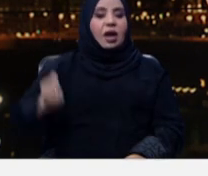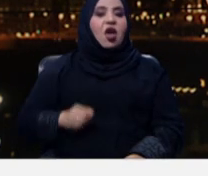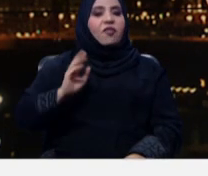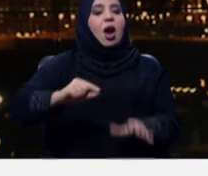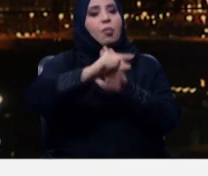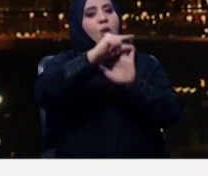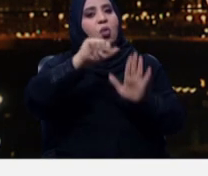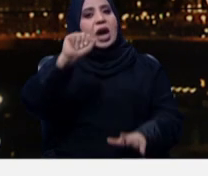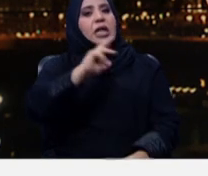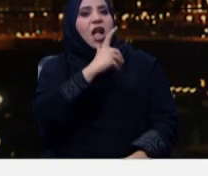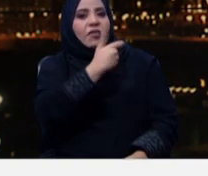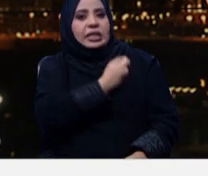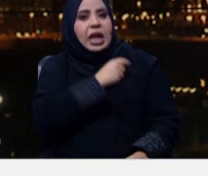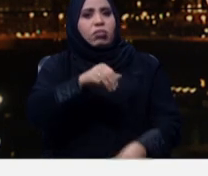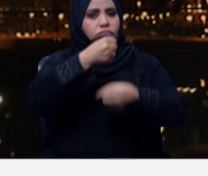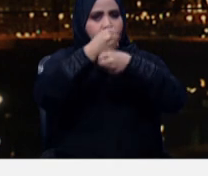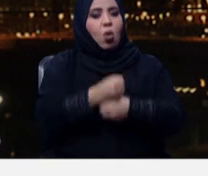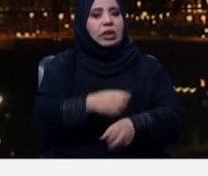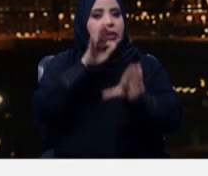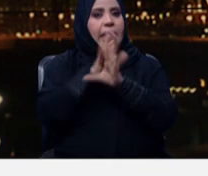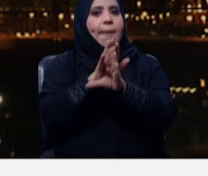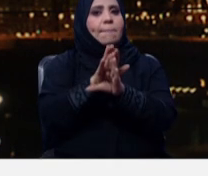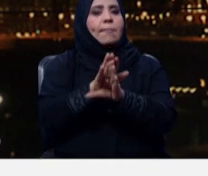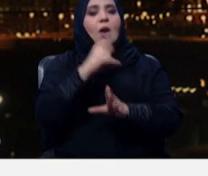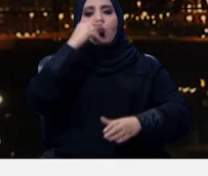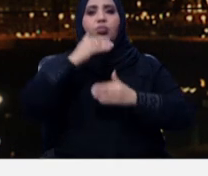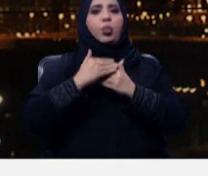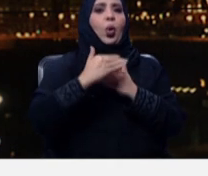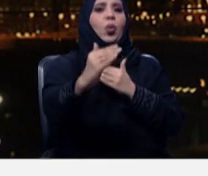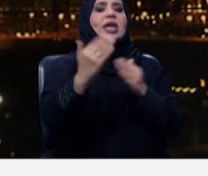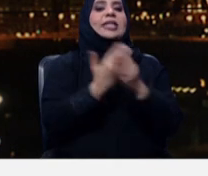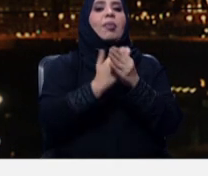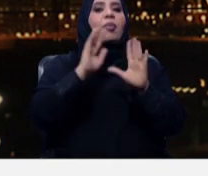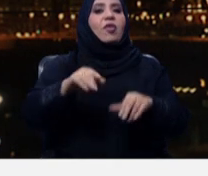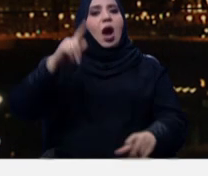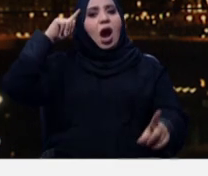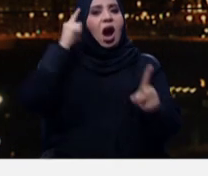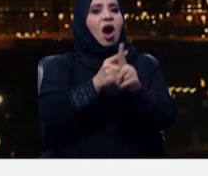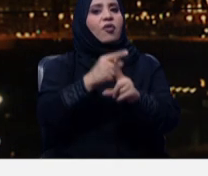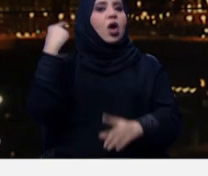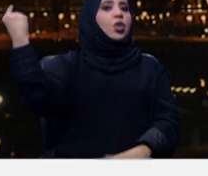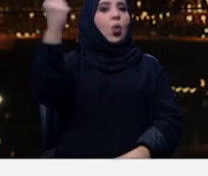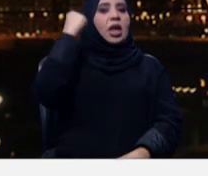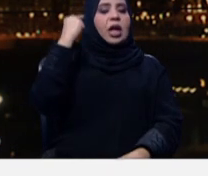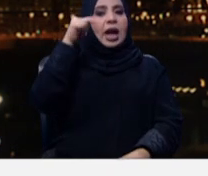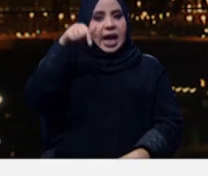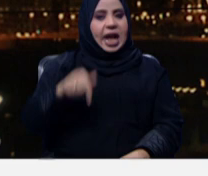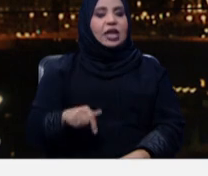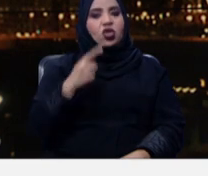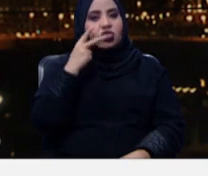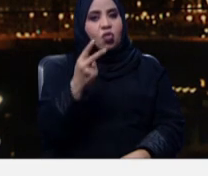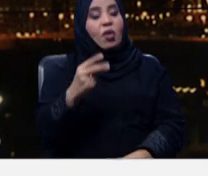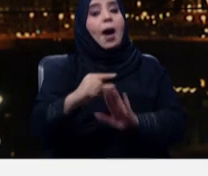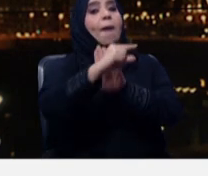القضية الفلسطينية هو موقف ثابت ومبدئي وداعم لها في كافة المحافل الإقليمية